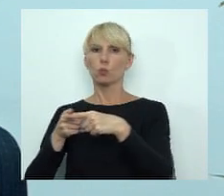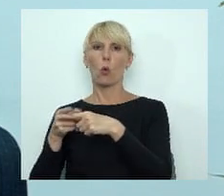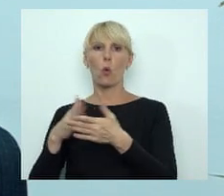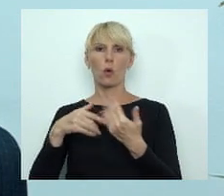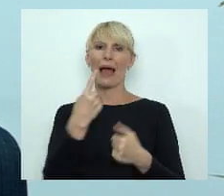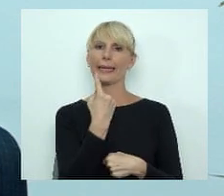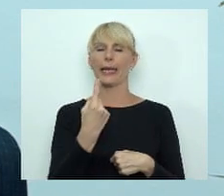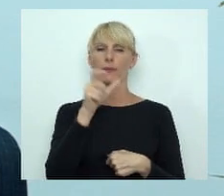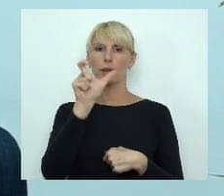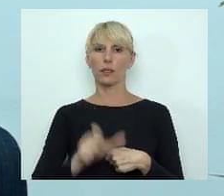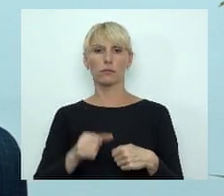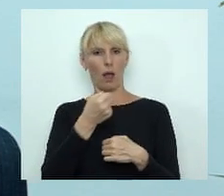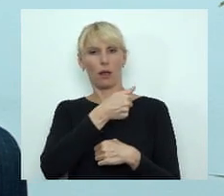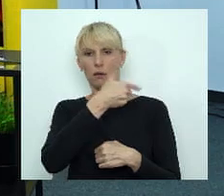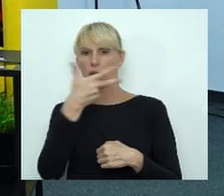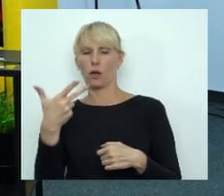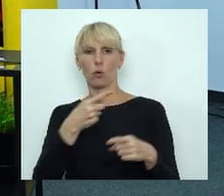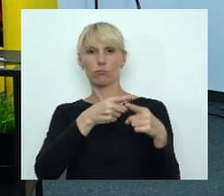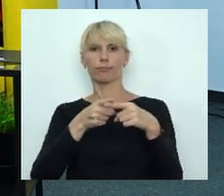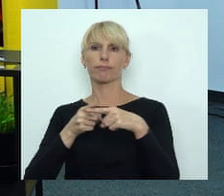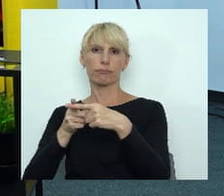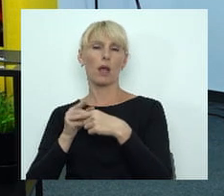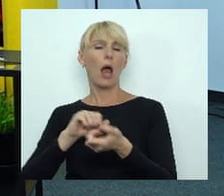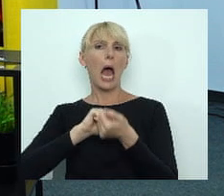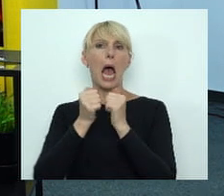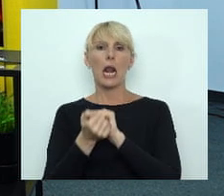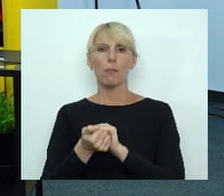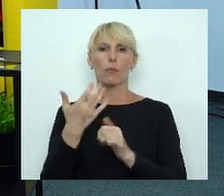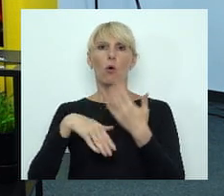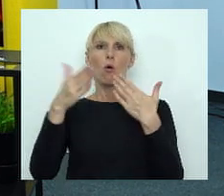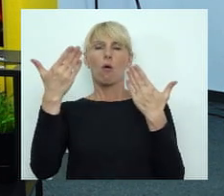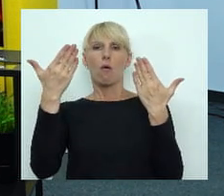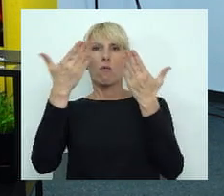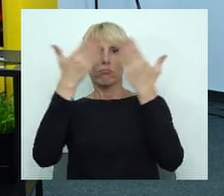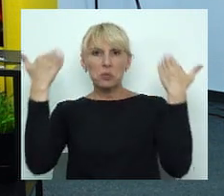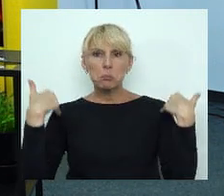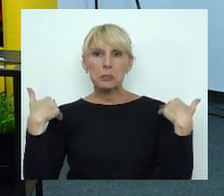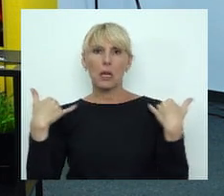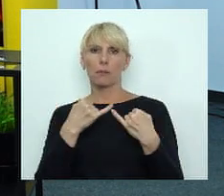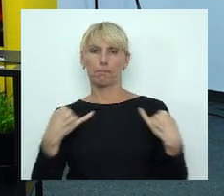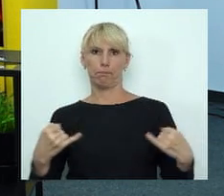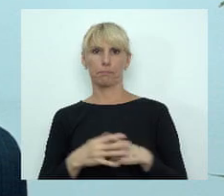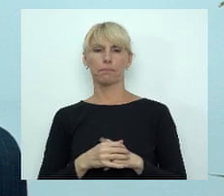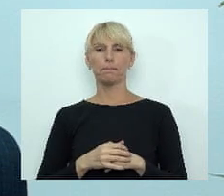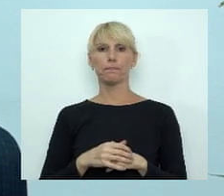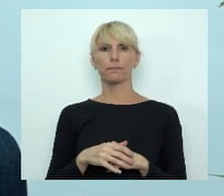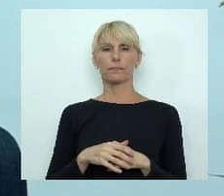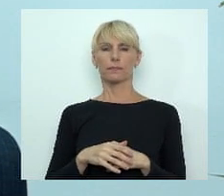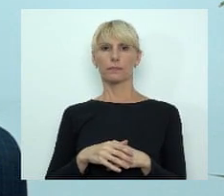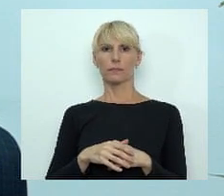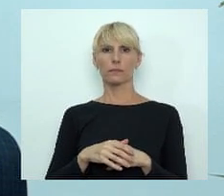jednym inspektorem dla kilku, na przykład publicznych przychodni czy innych placówek tego typu. I przejdźmy do ostatniego